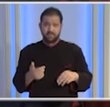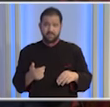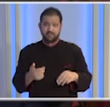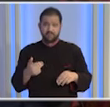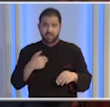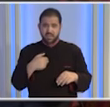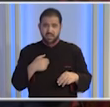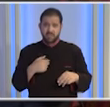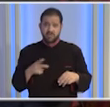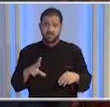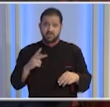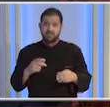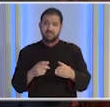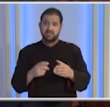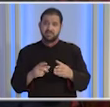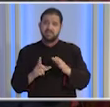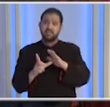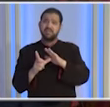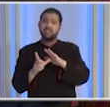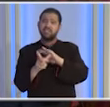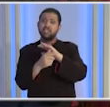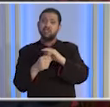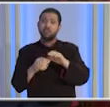Eu mă trag dintr-o familie cu 10 copii